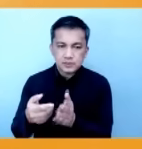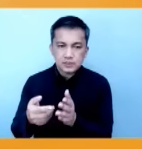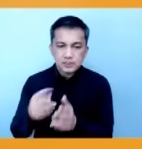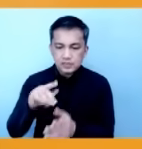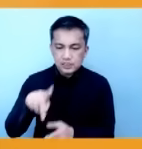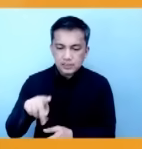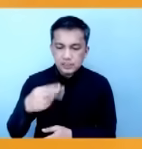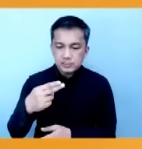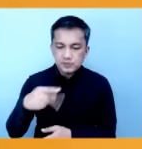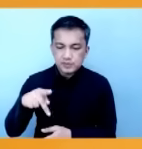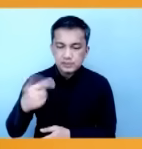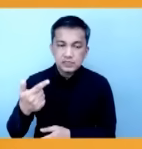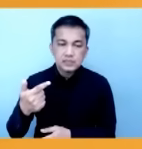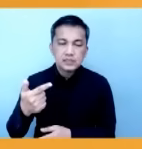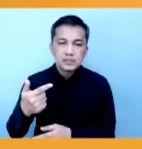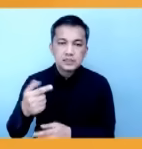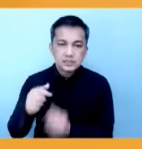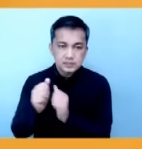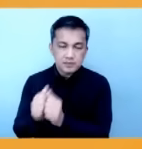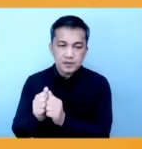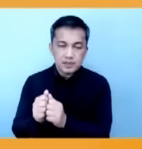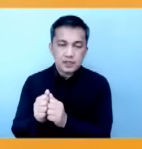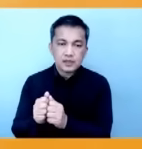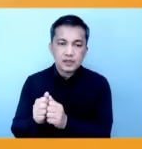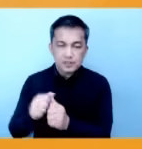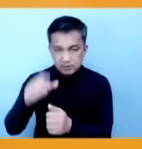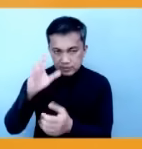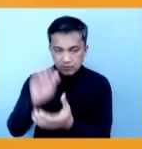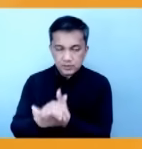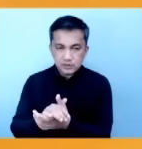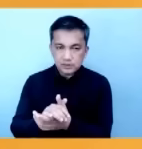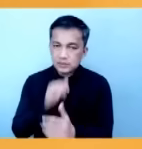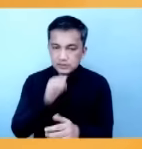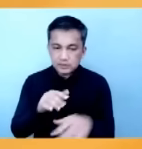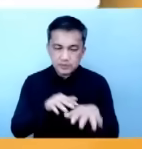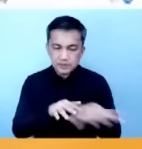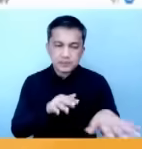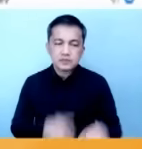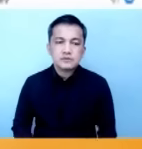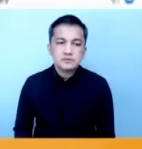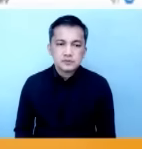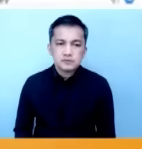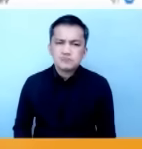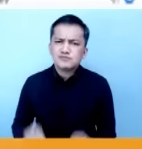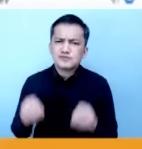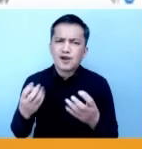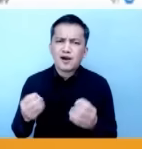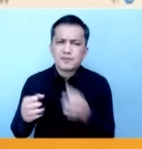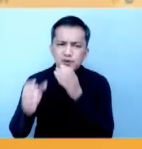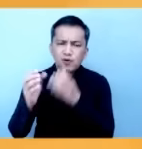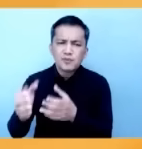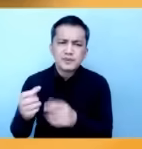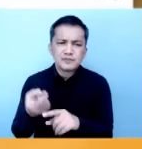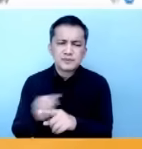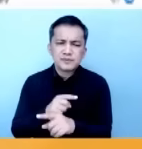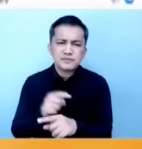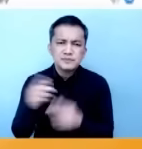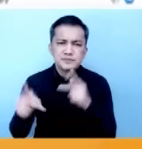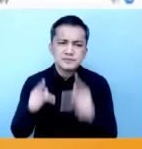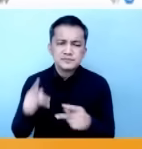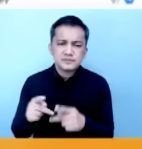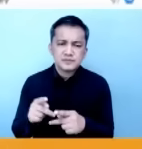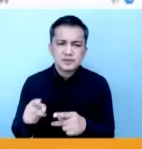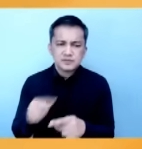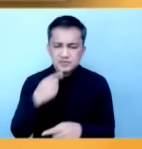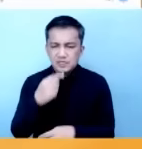ang kanyang mister para hindi siya matraffic sa pupuntahan niya. Umani yan ng samot-saring komento mula sa netizens. May mga napasana